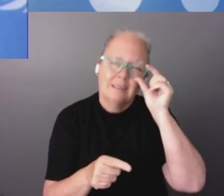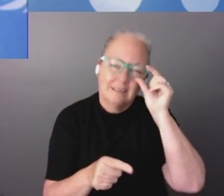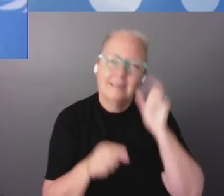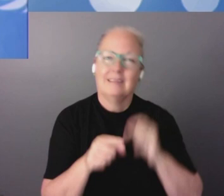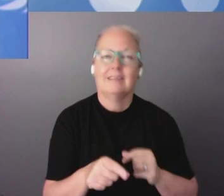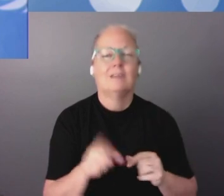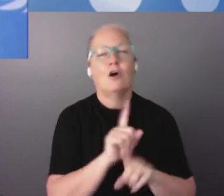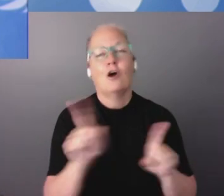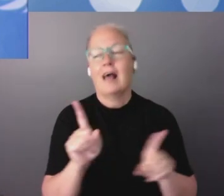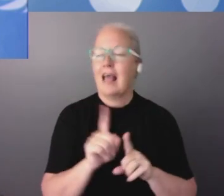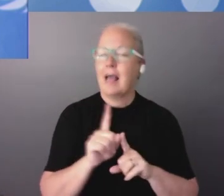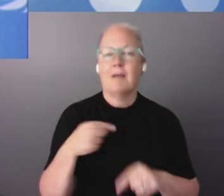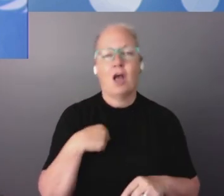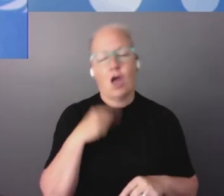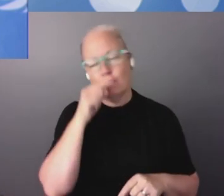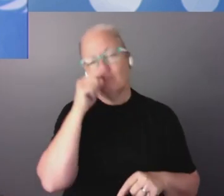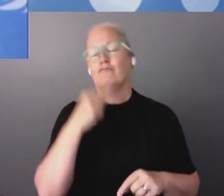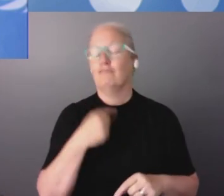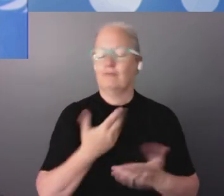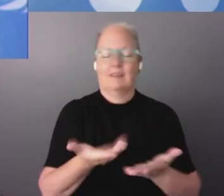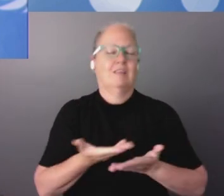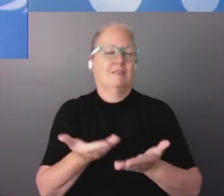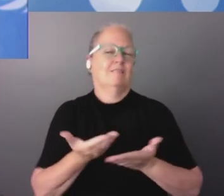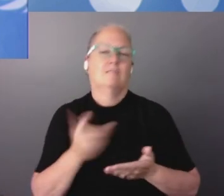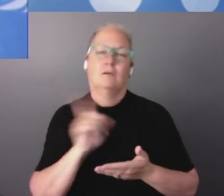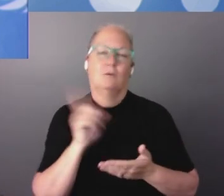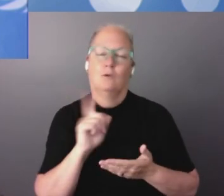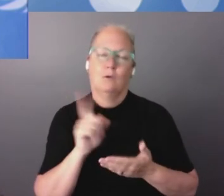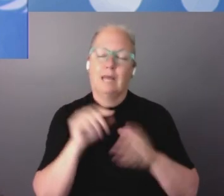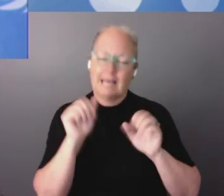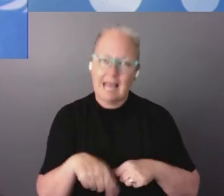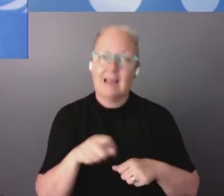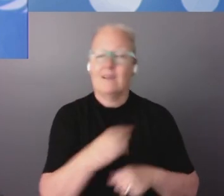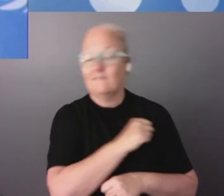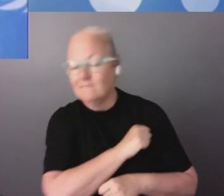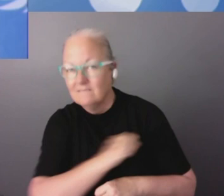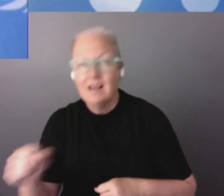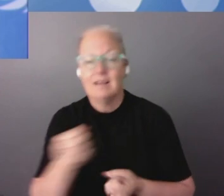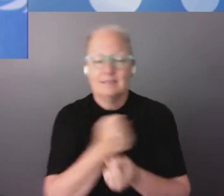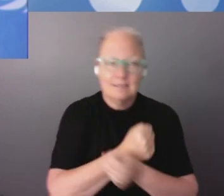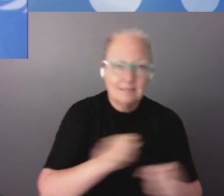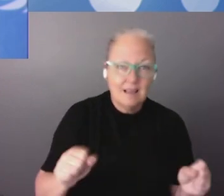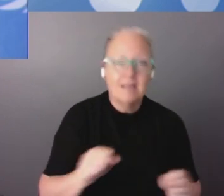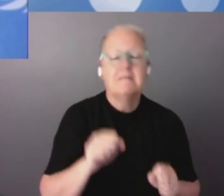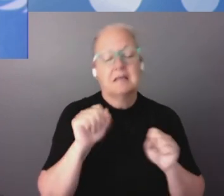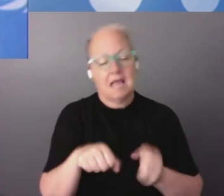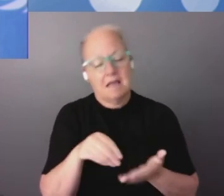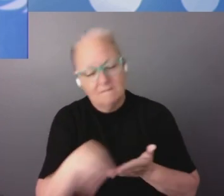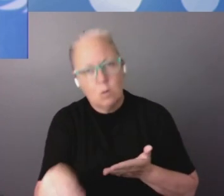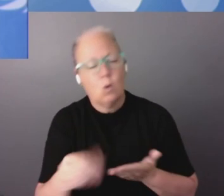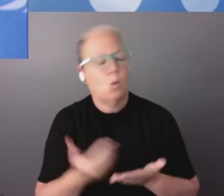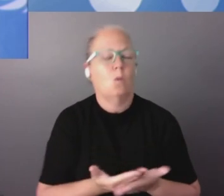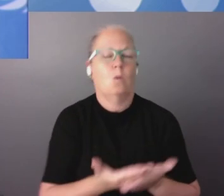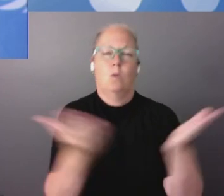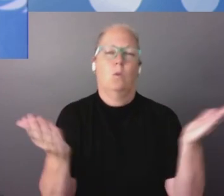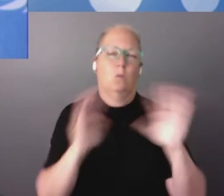就是这样子，我们必须要加强国际通信的这个效率，我们必须要加强我们